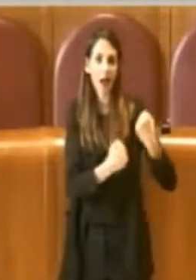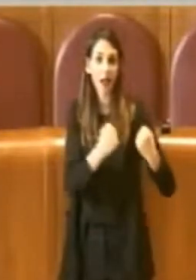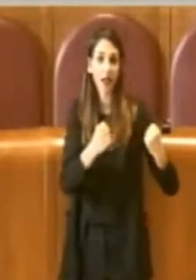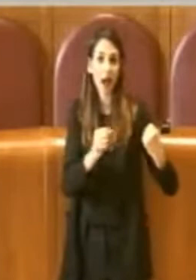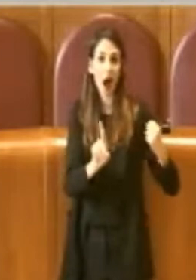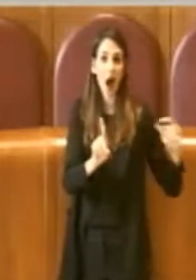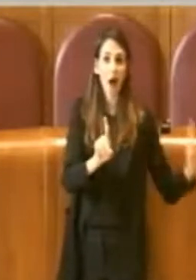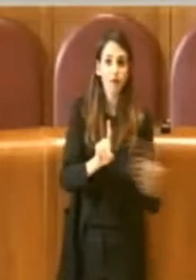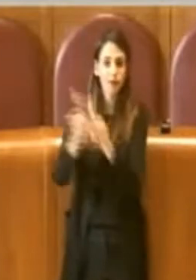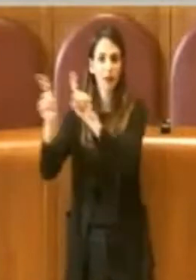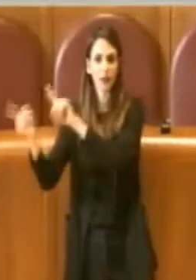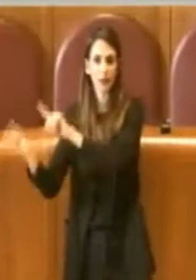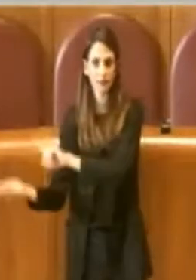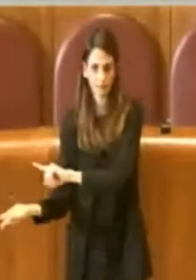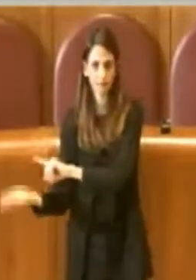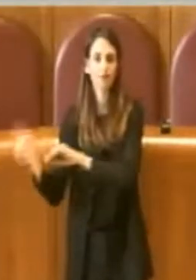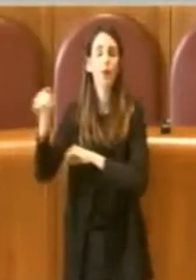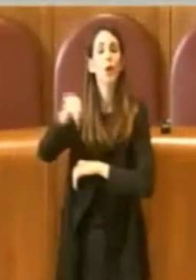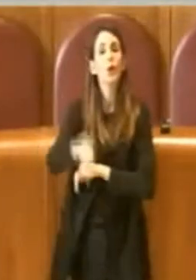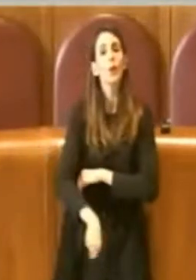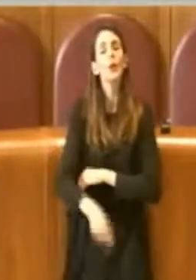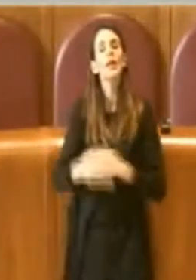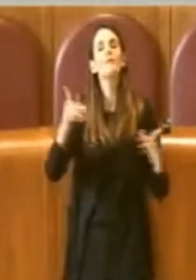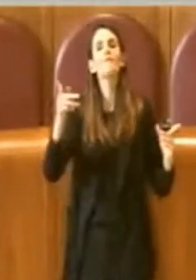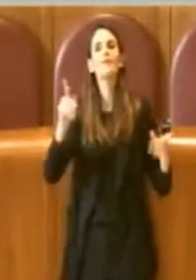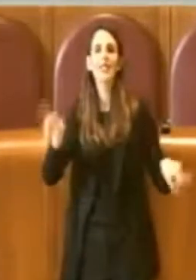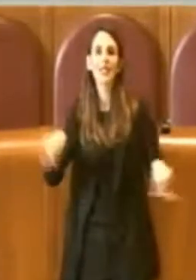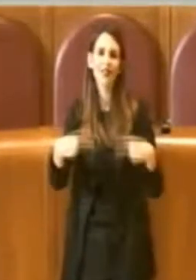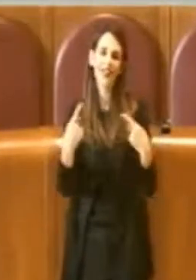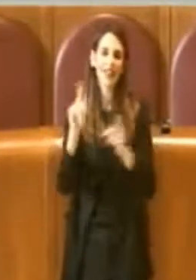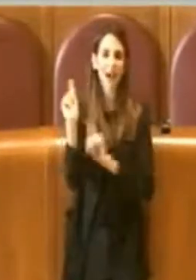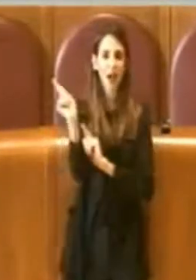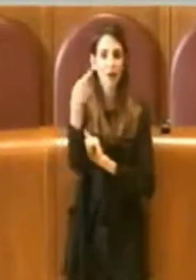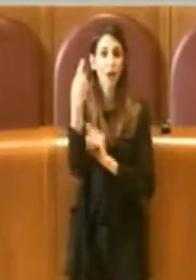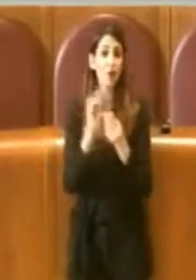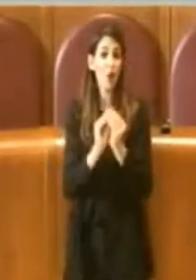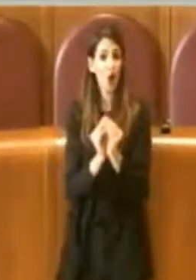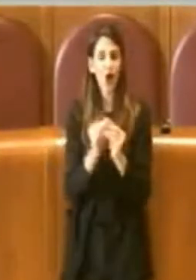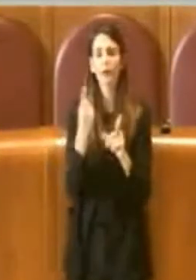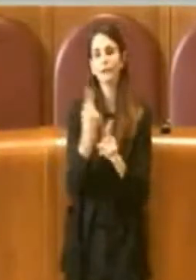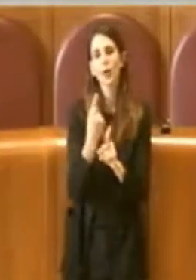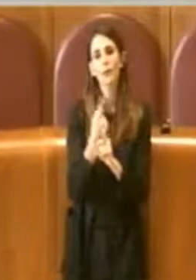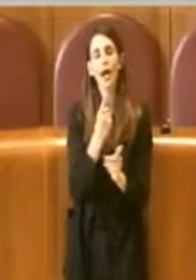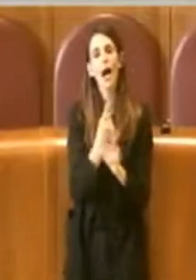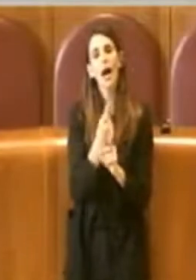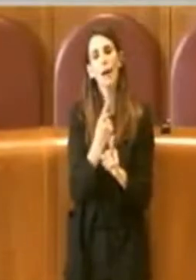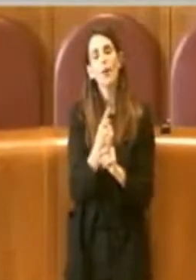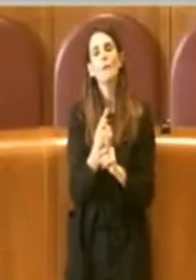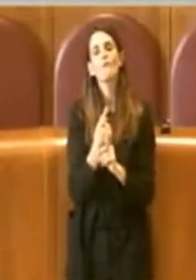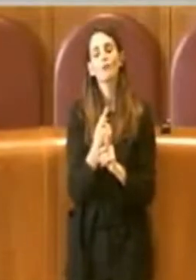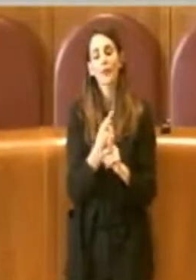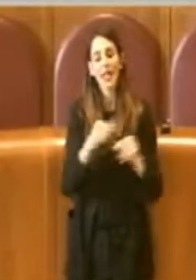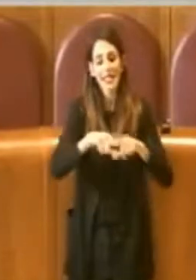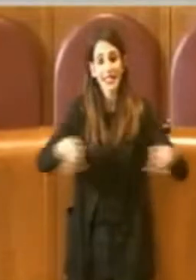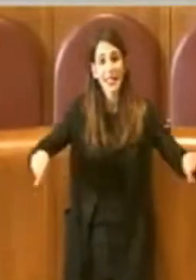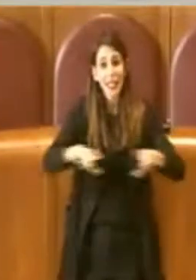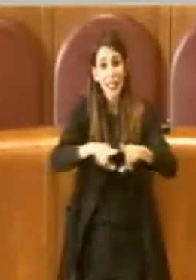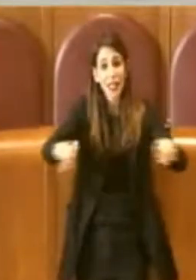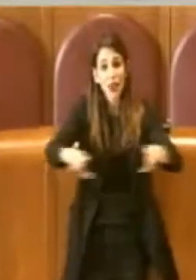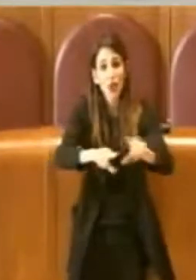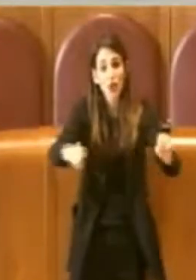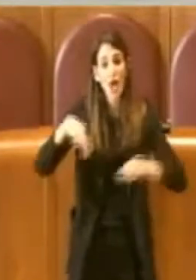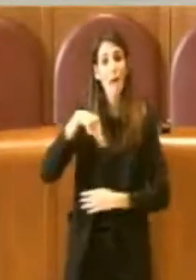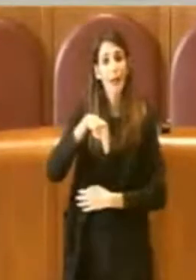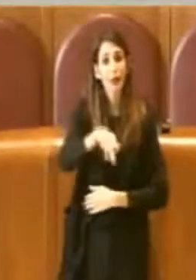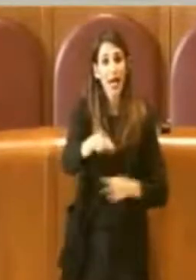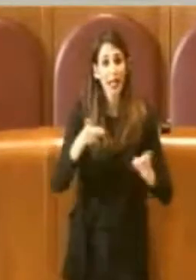si vince sicuramente migliorando le infrastrutture, mettendo in sicurezza gli attraversamenti pedonali, aumentando gli spazi pedonali,